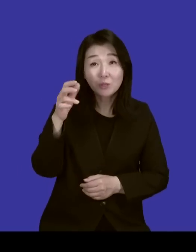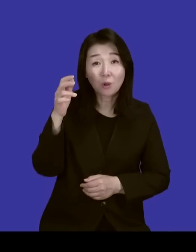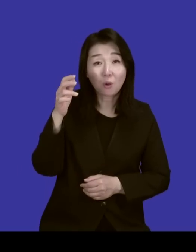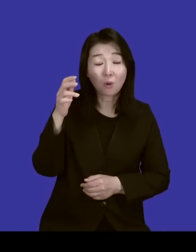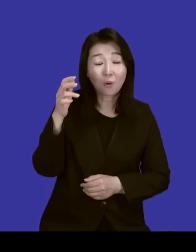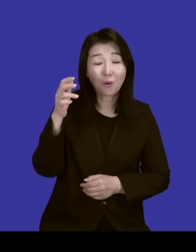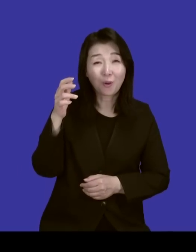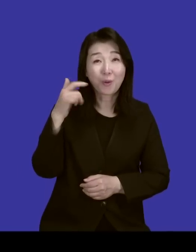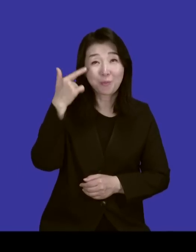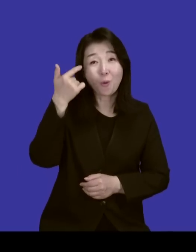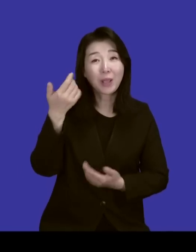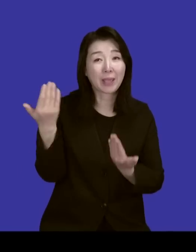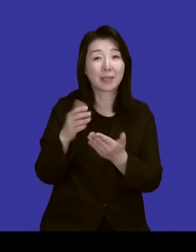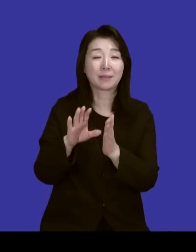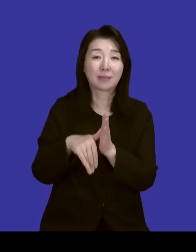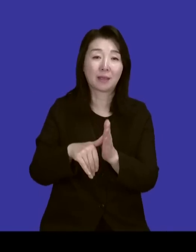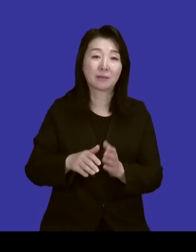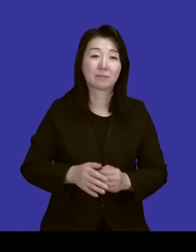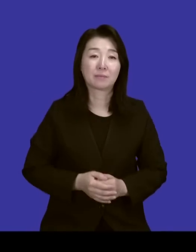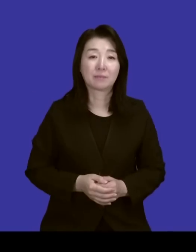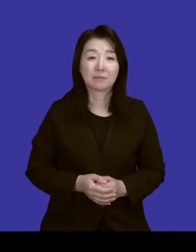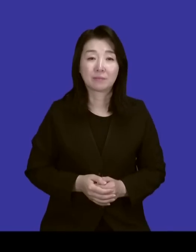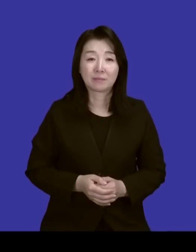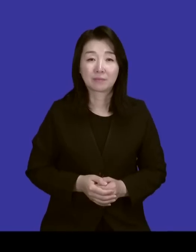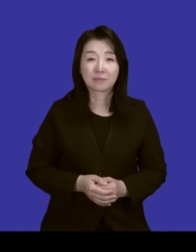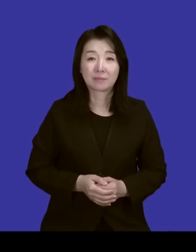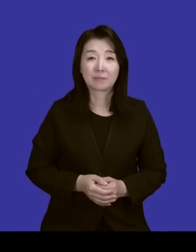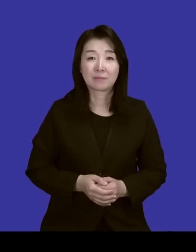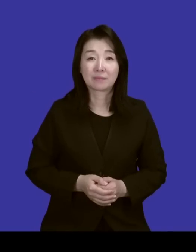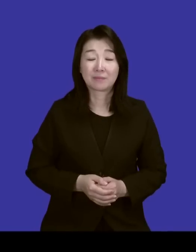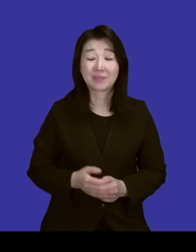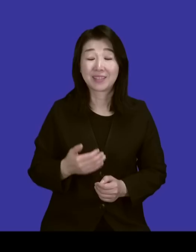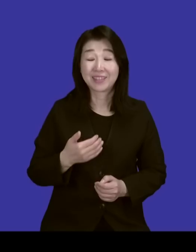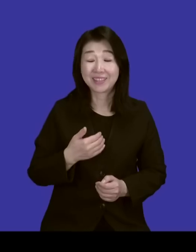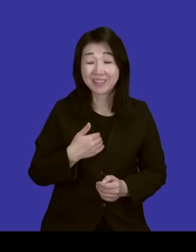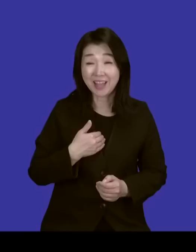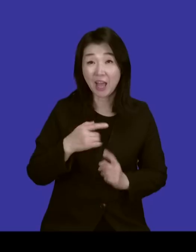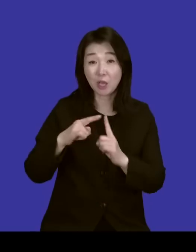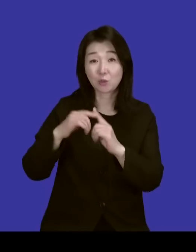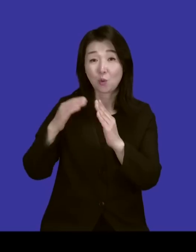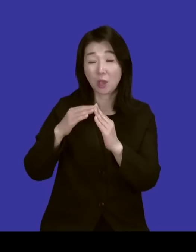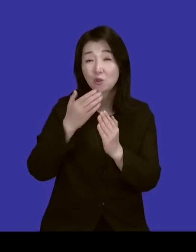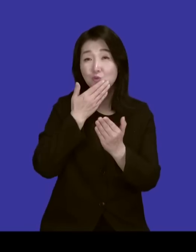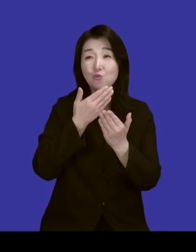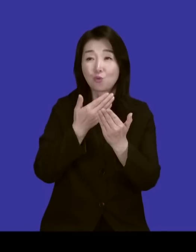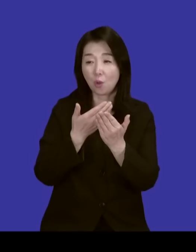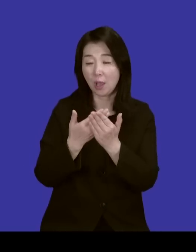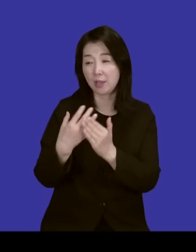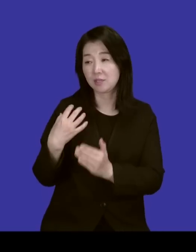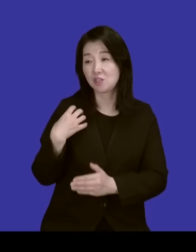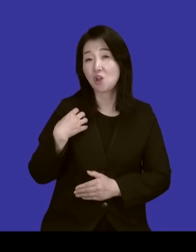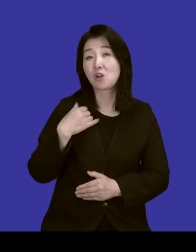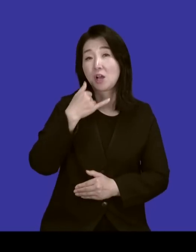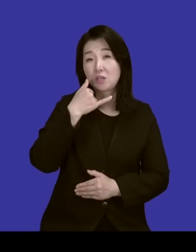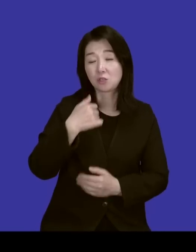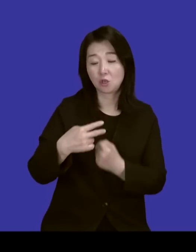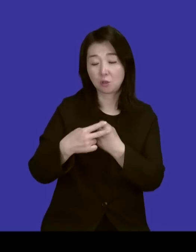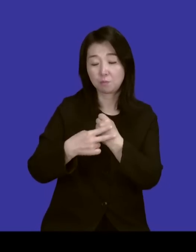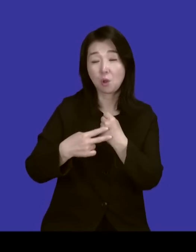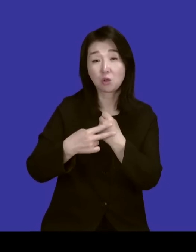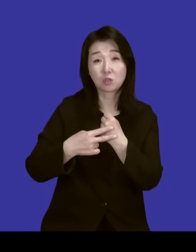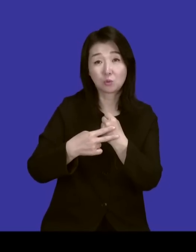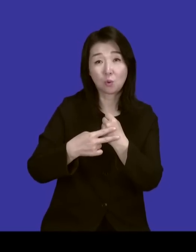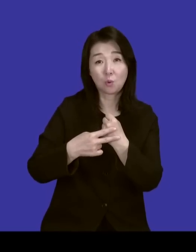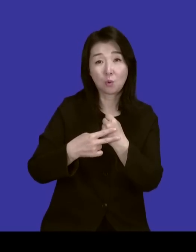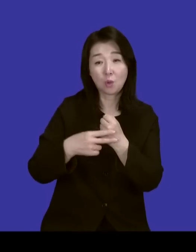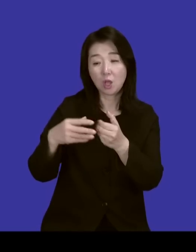때 예, 제가 사역하던 워싱턴 교회에 예, 중요한 역할을 하던 평신도 지도자 네